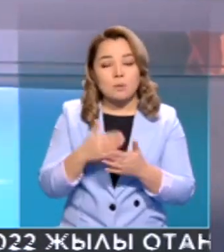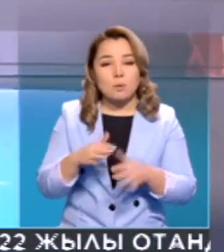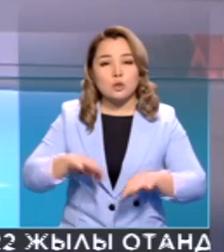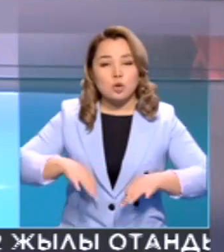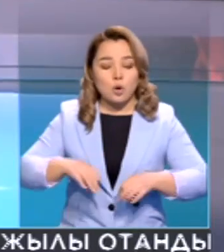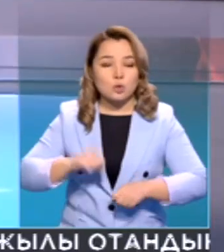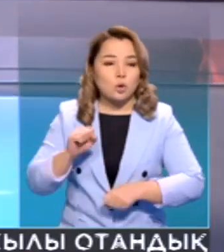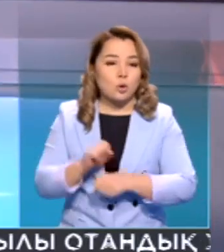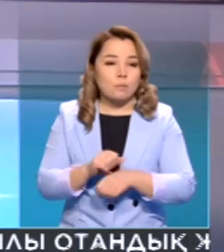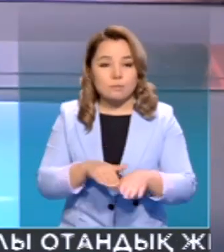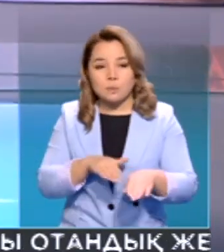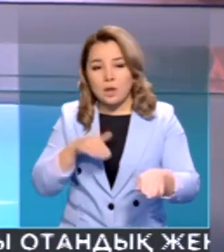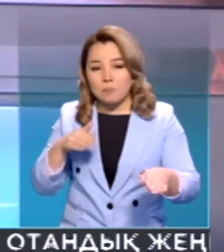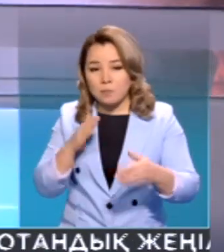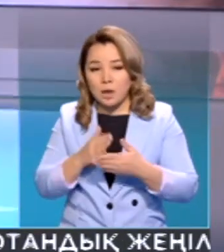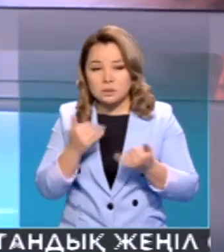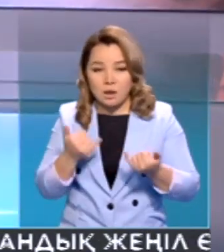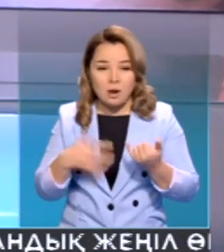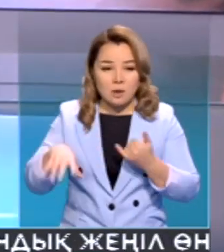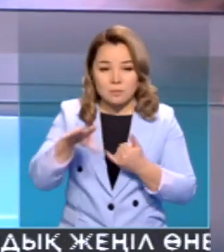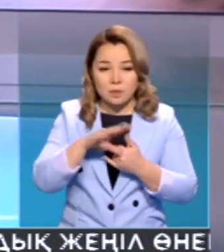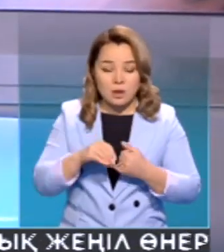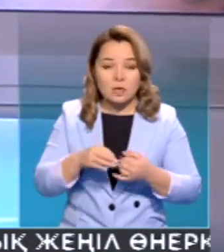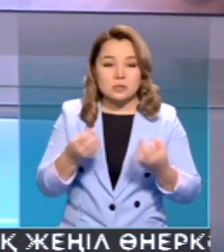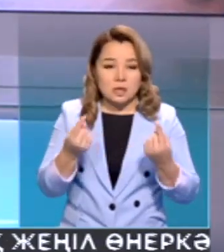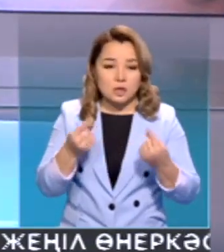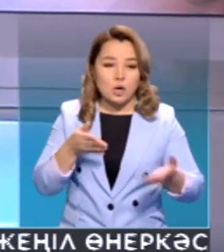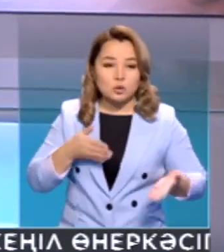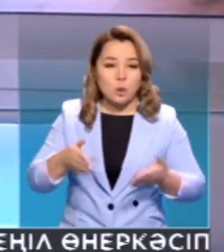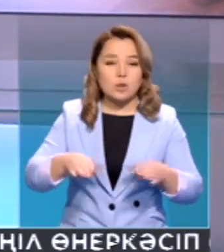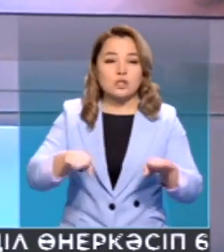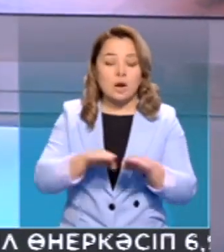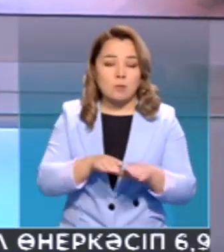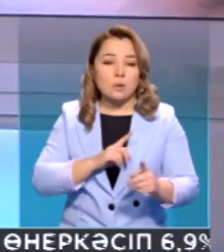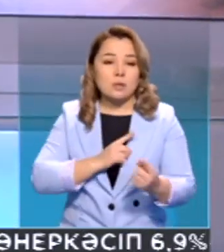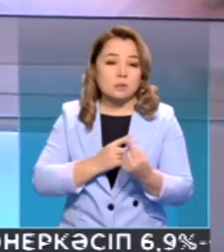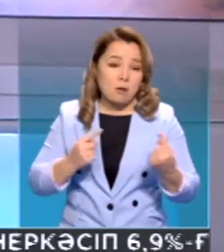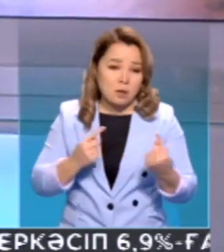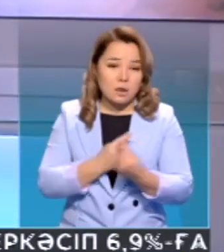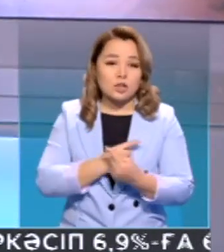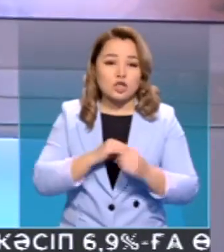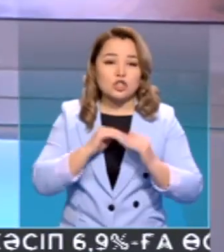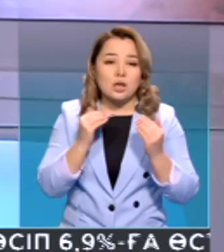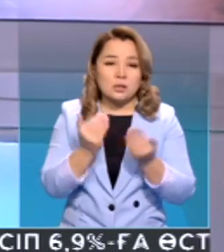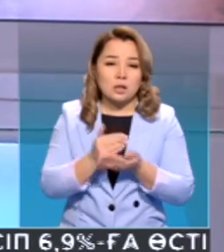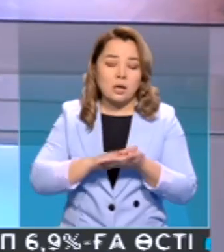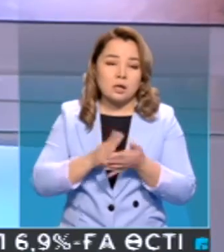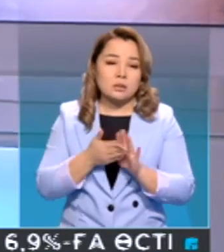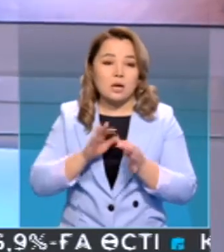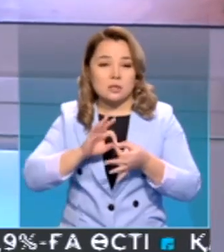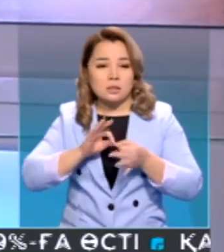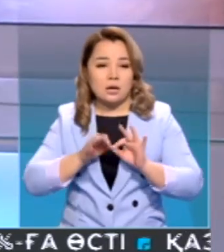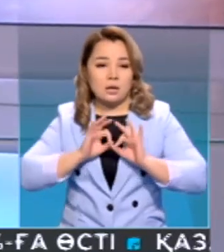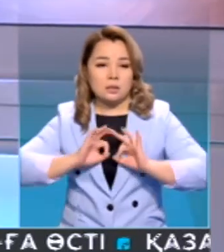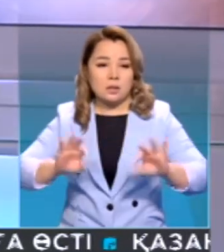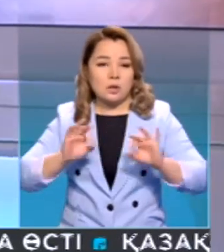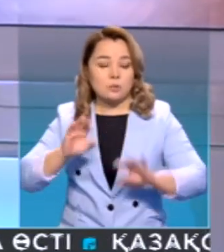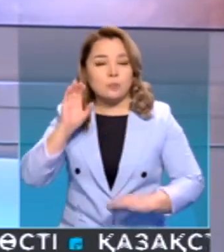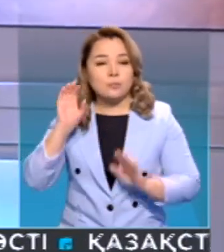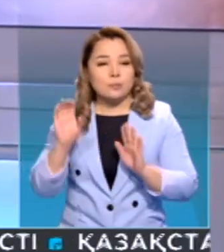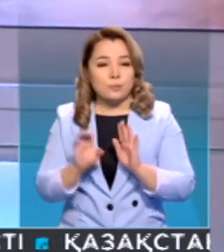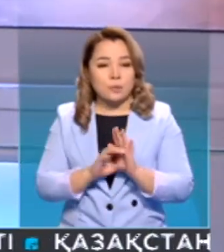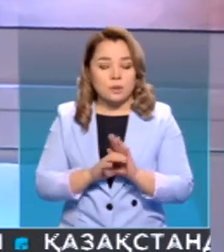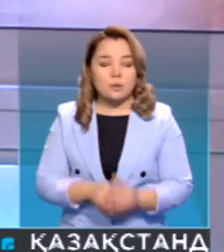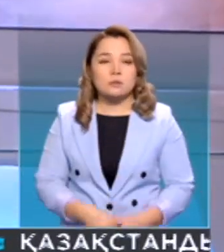тұрып қалған. Ел аумағындағы ірі автомагистральдар жабылып, қозғалыс шектелді. Аймақтардағы ахуалға әріптесім Қуаныш